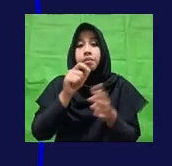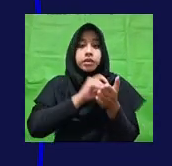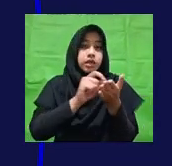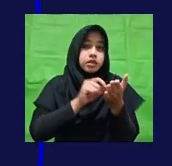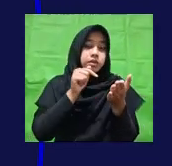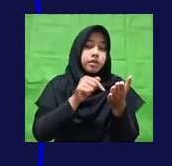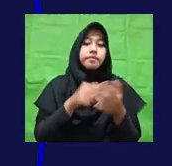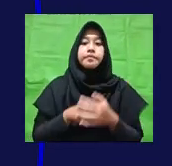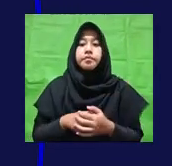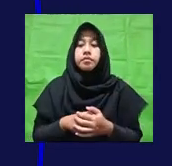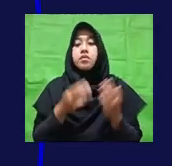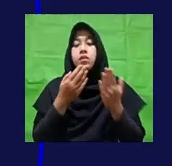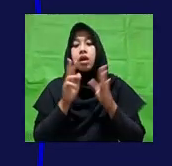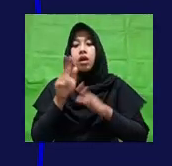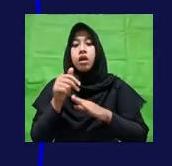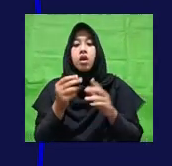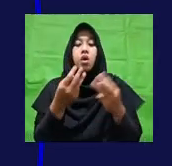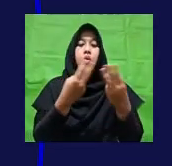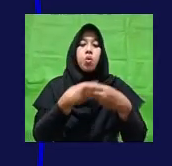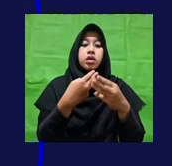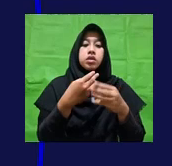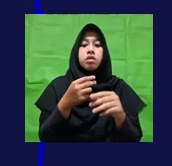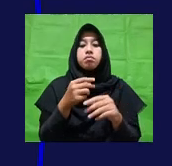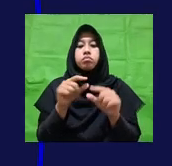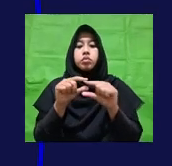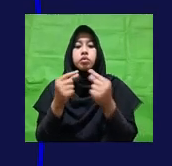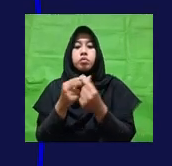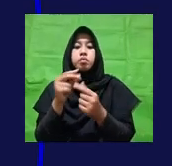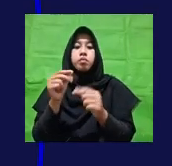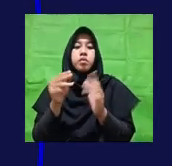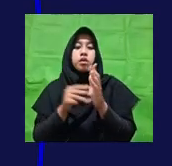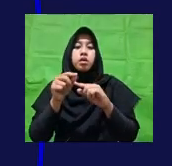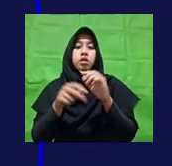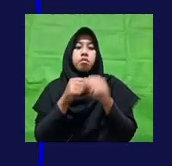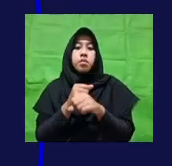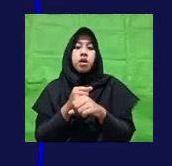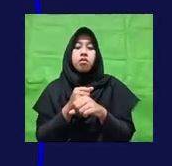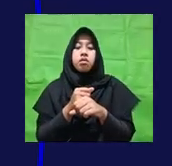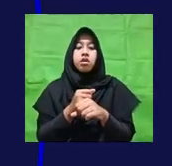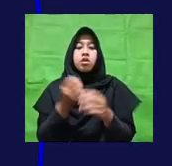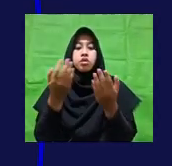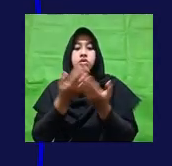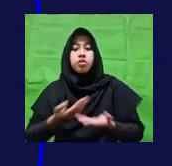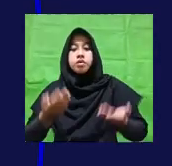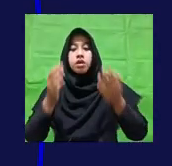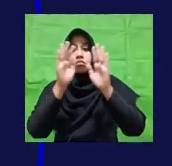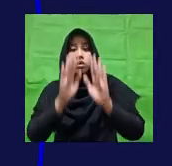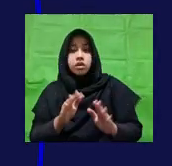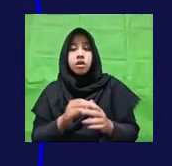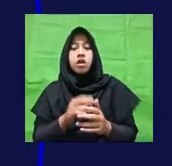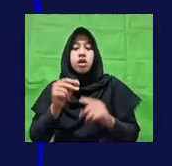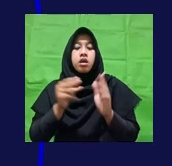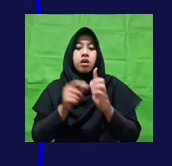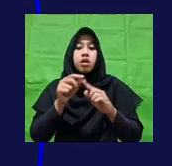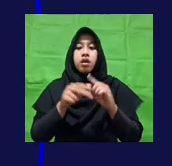grup Rimpang Nusantara di laman sosial media dan laman sosial media para seniman Rimpang, terutama di masa ketika para seniman tengah